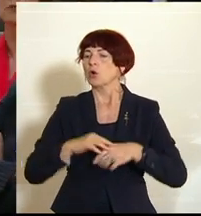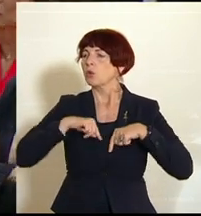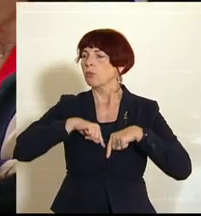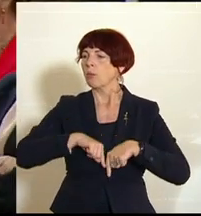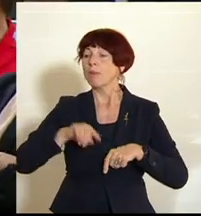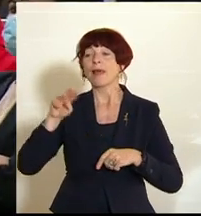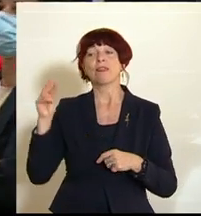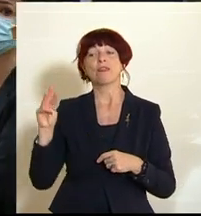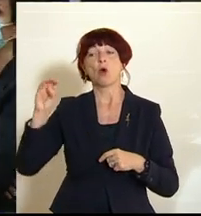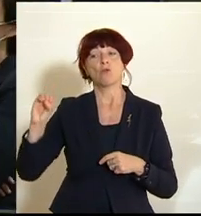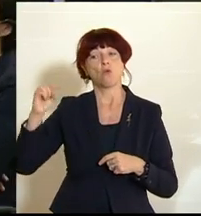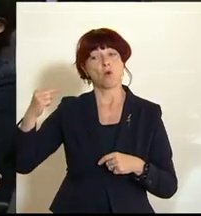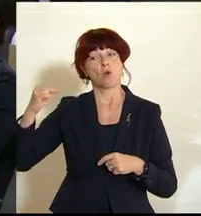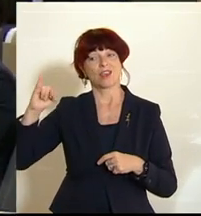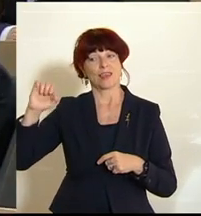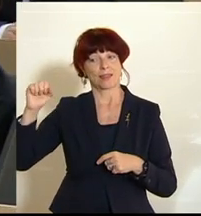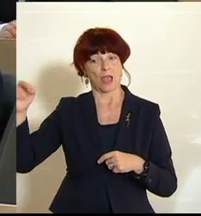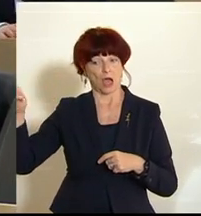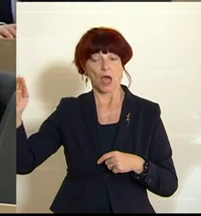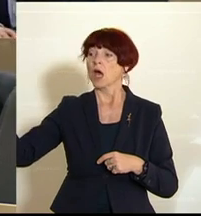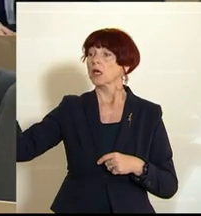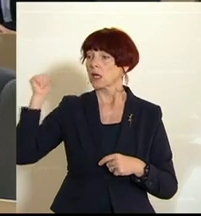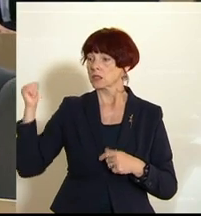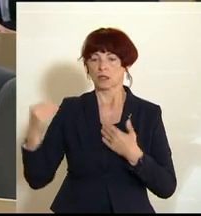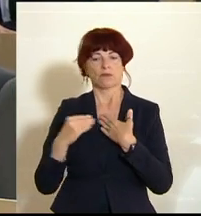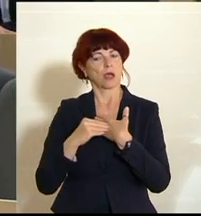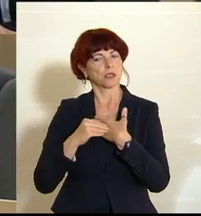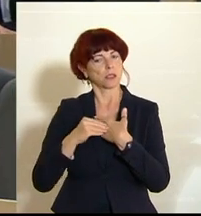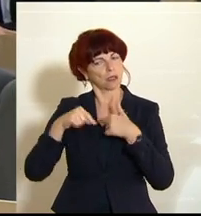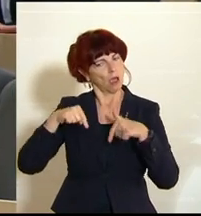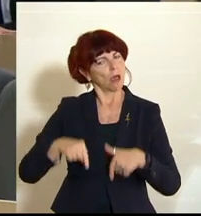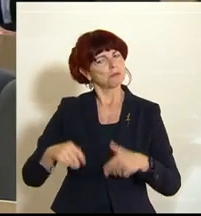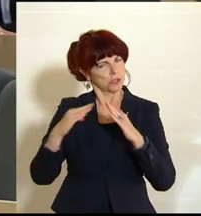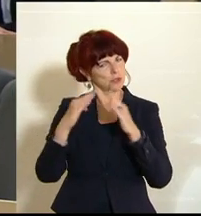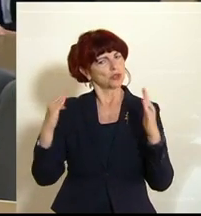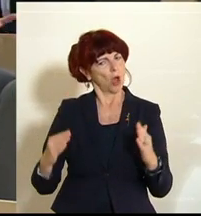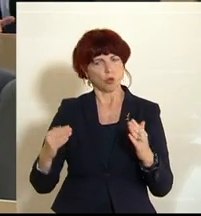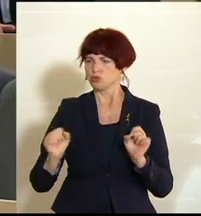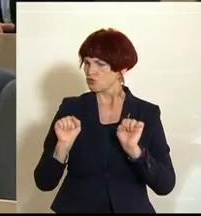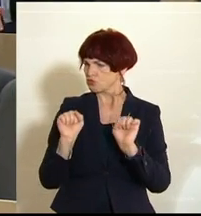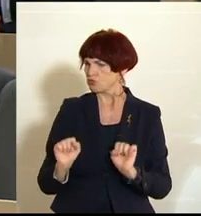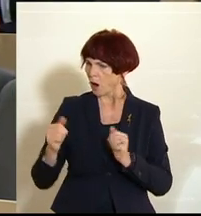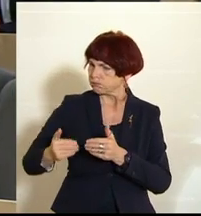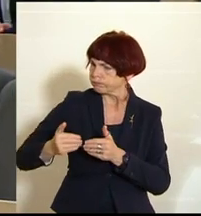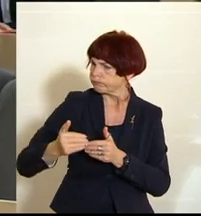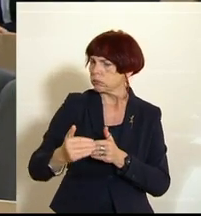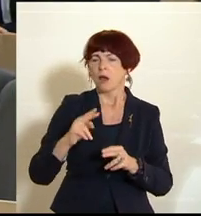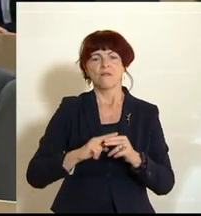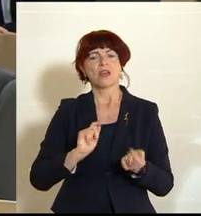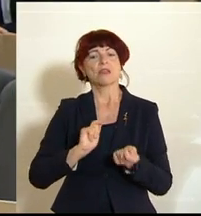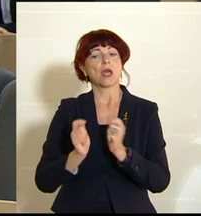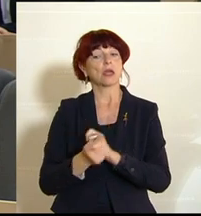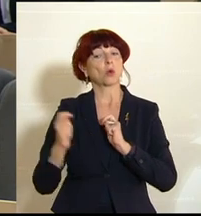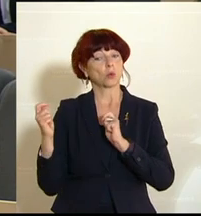gestern uns versichert, dass entsprechend der Usancen dieses Hauses, wenn ein Änderungsantrag kommt,